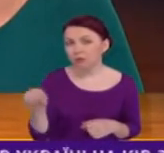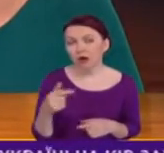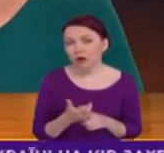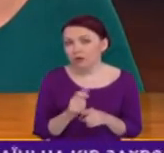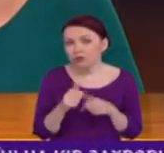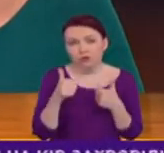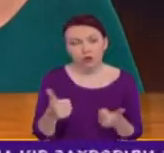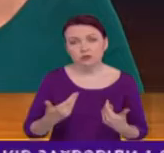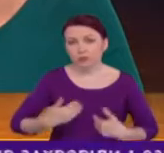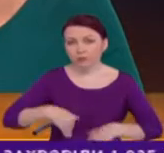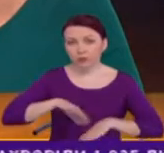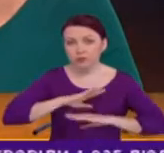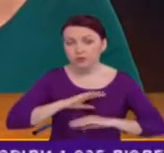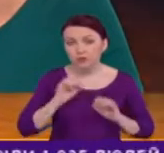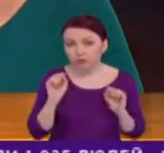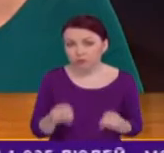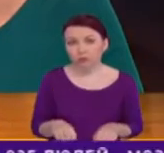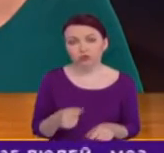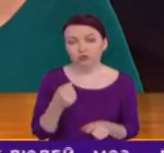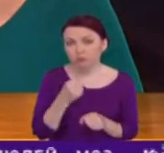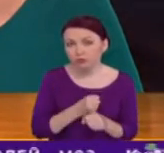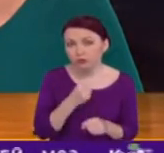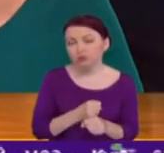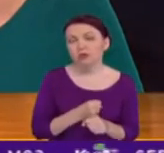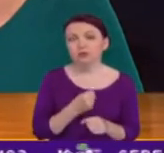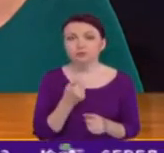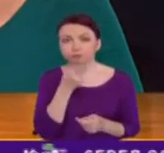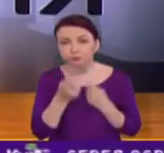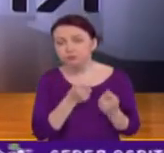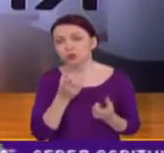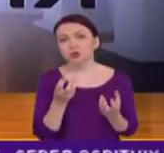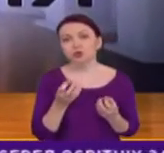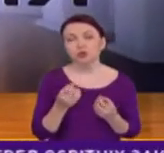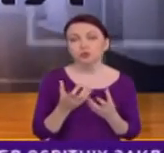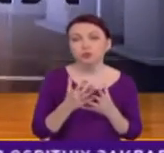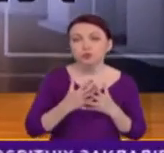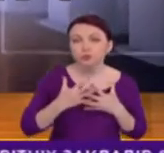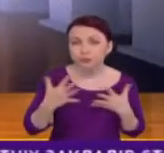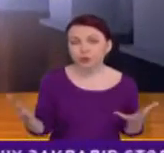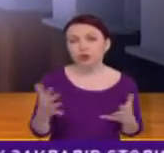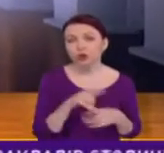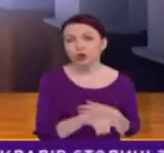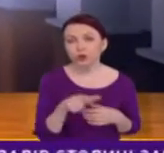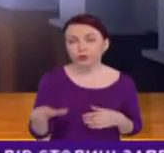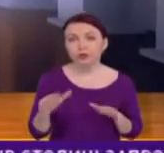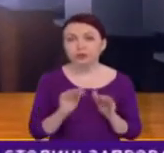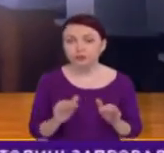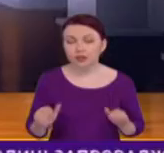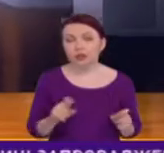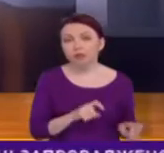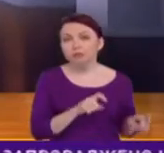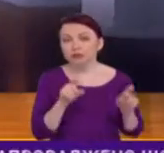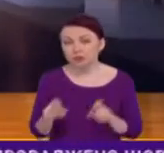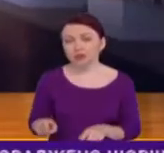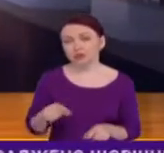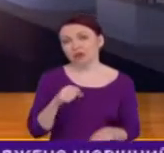класна пропозиція, можна до неї пропрацювати, щоб якомога більше людей, дітей пересадити саме